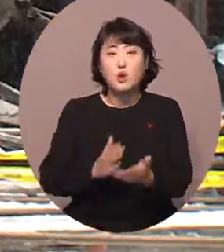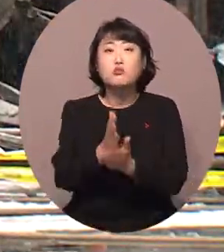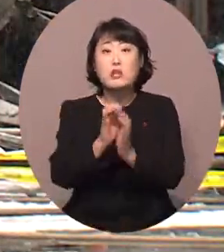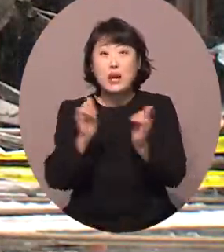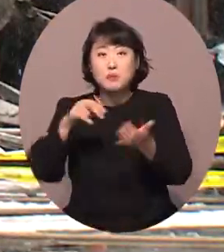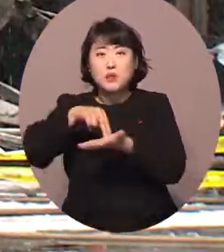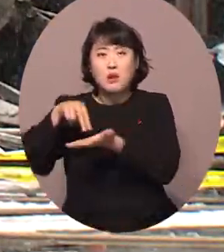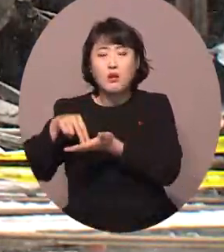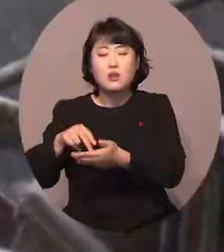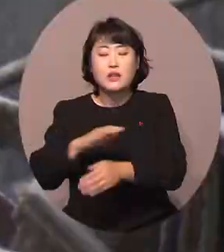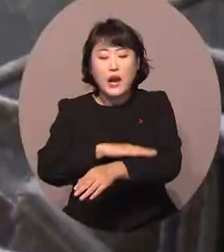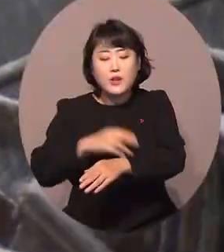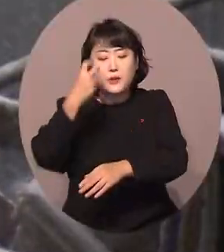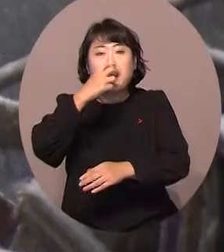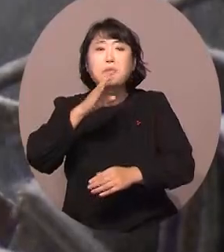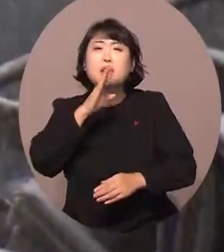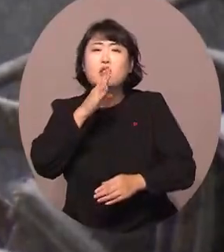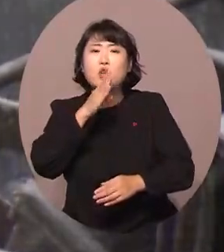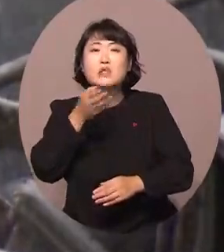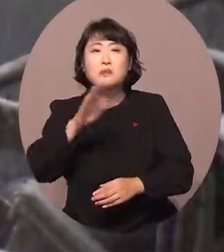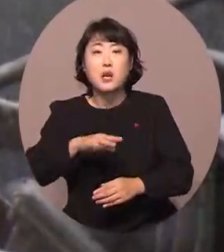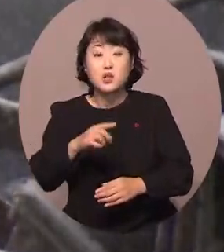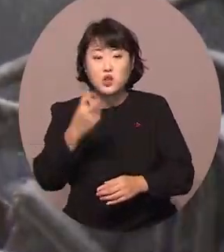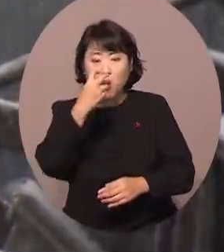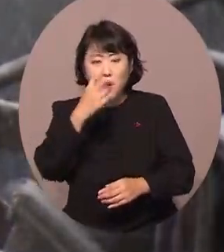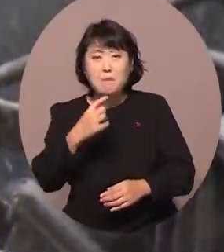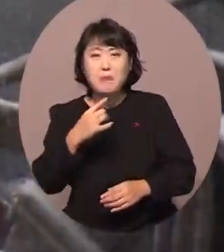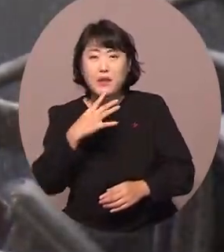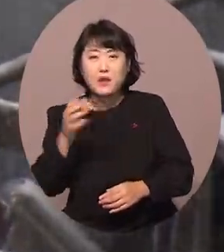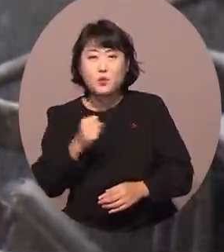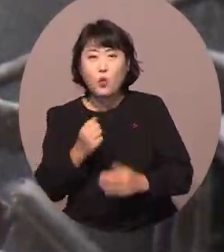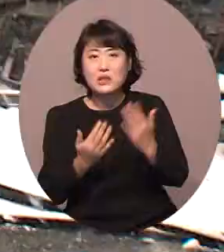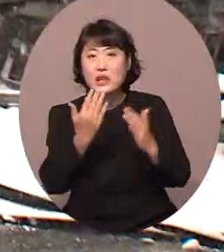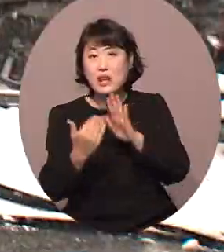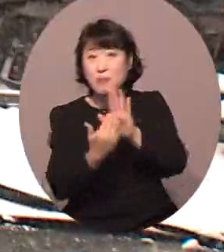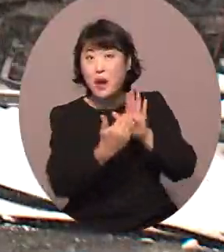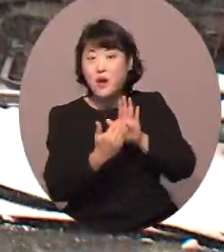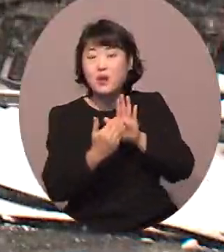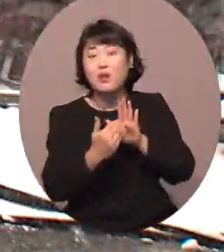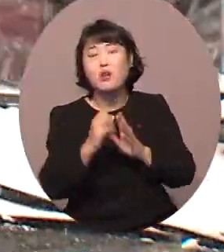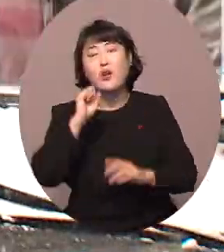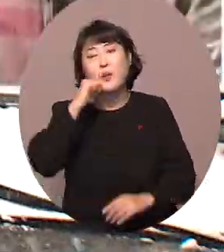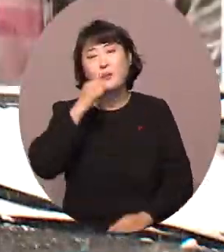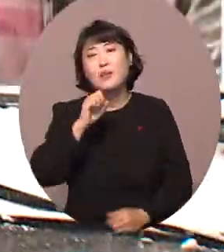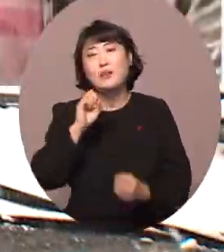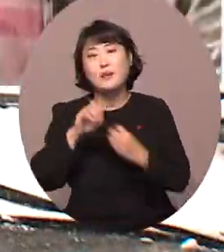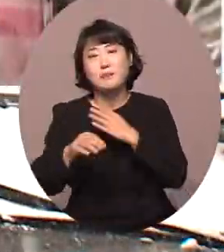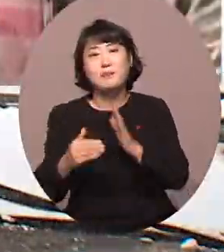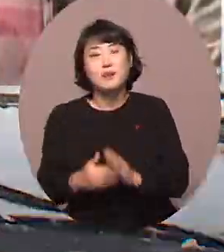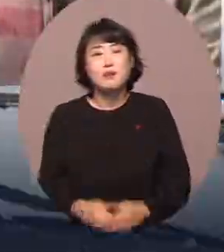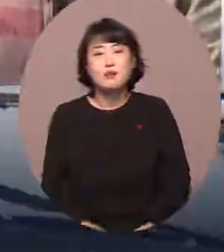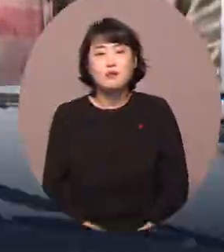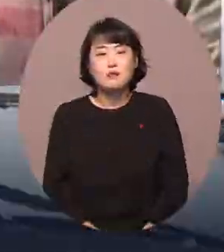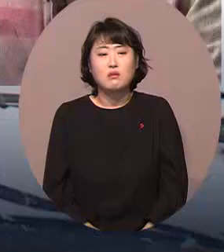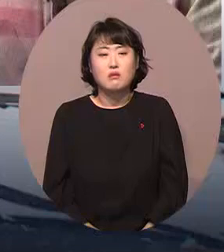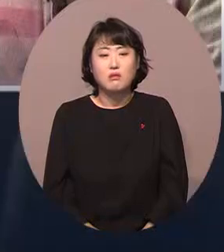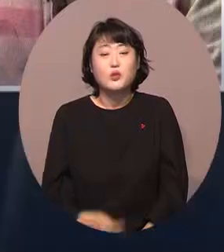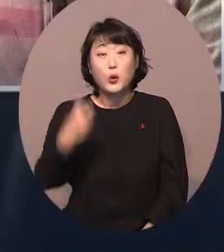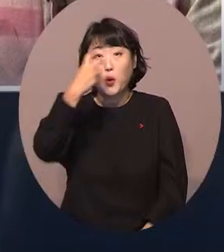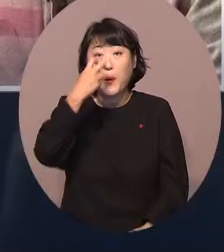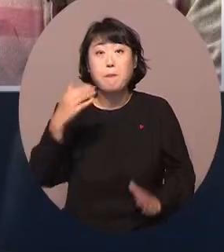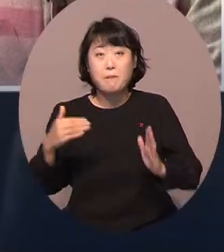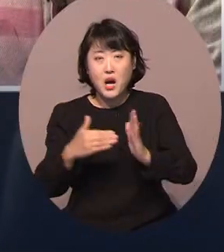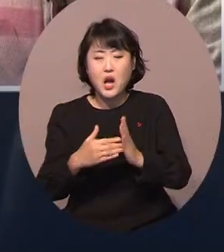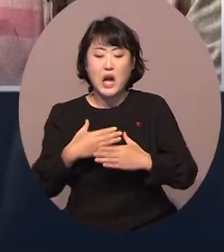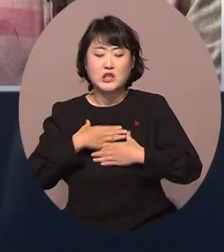것은 물론이지만 점검만으로 화재를 예방하기 어렵다고 지적합니다 점검을 했다고 해서